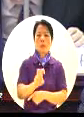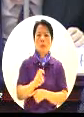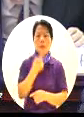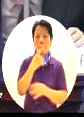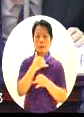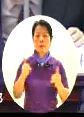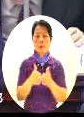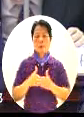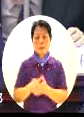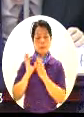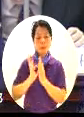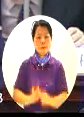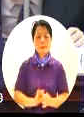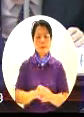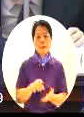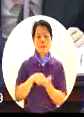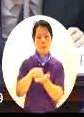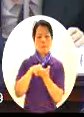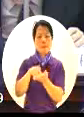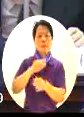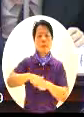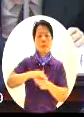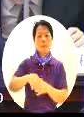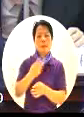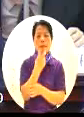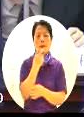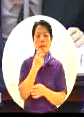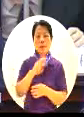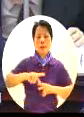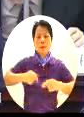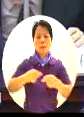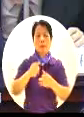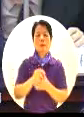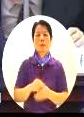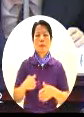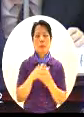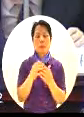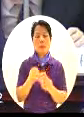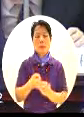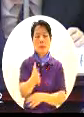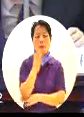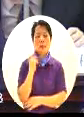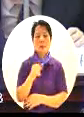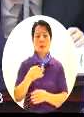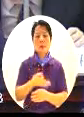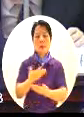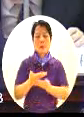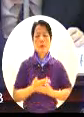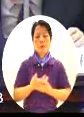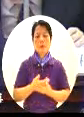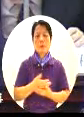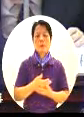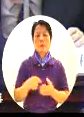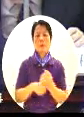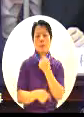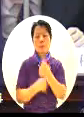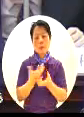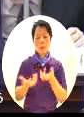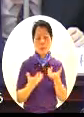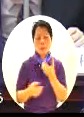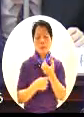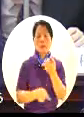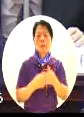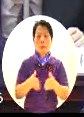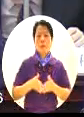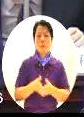讲，我们会继续争取中央修正整个财政收支划分法。那庄议员